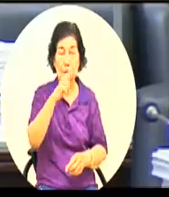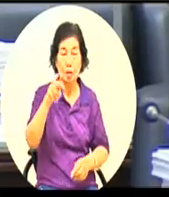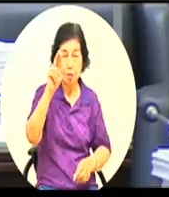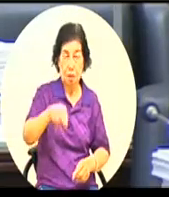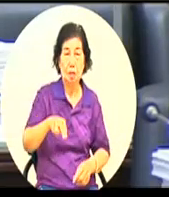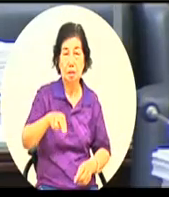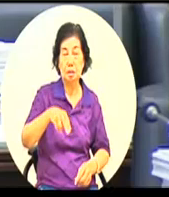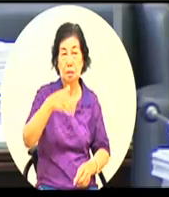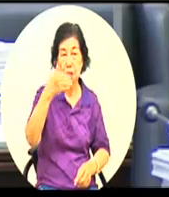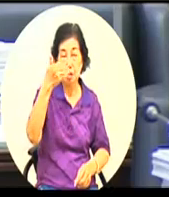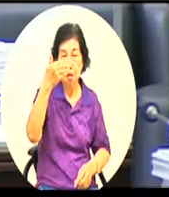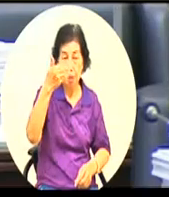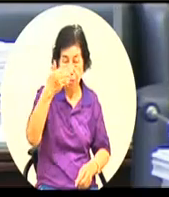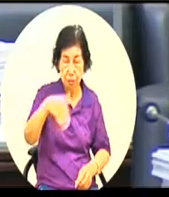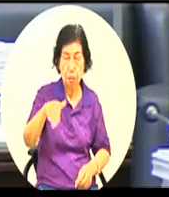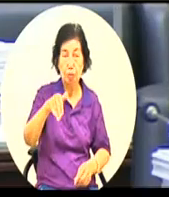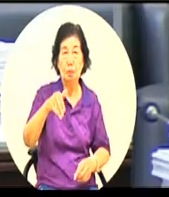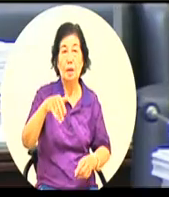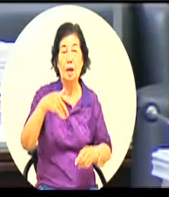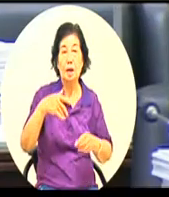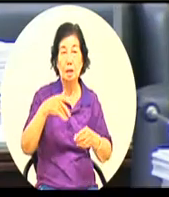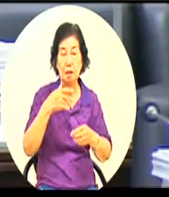2900几亿，你搁加自筹款，